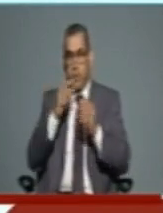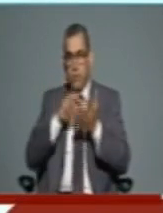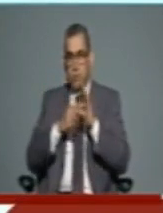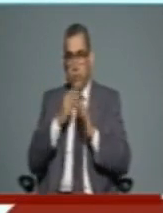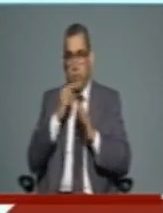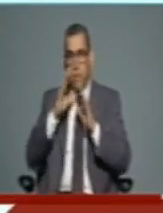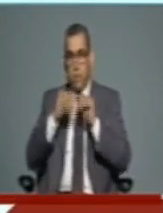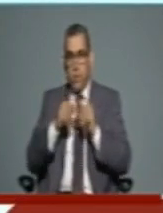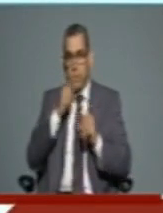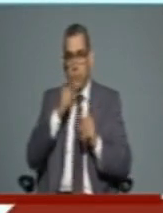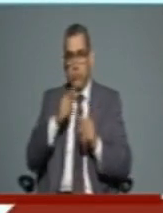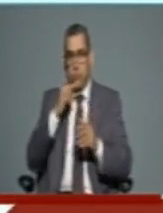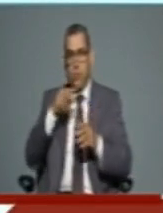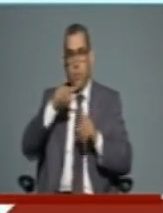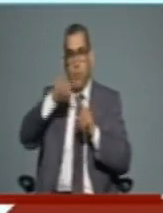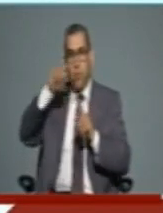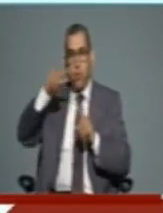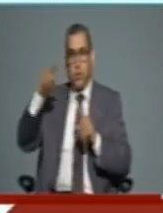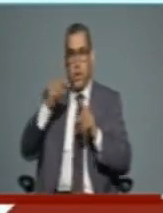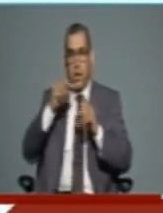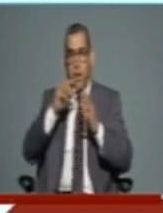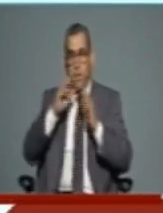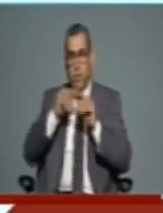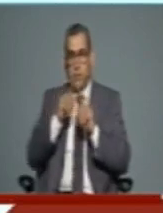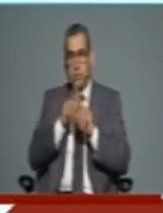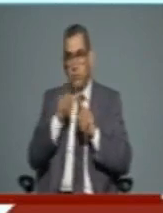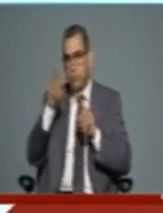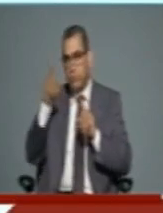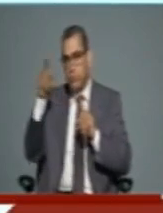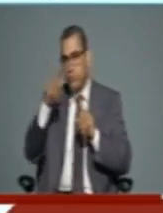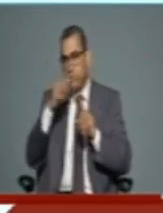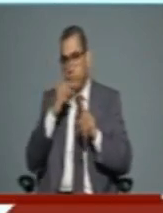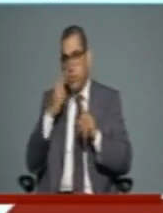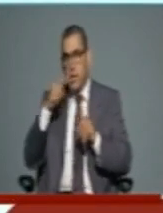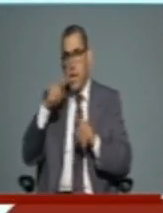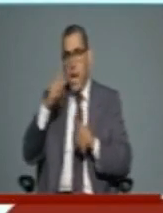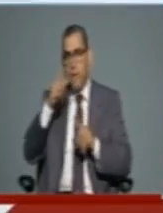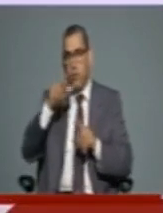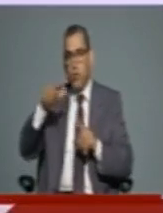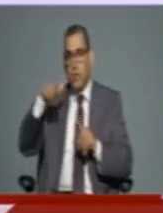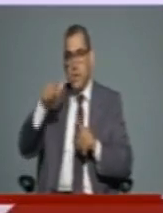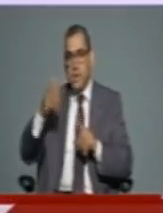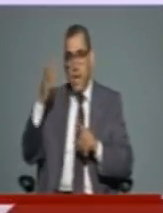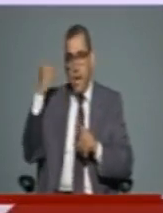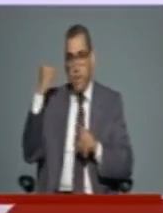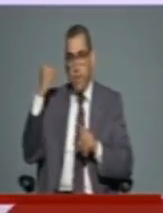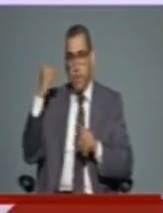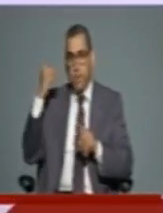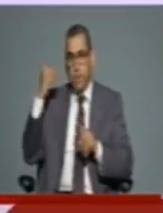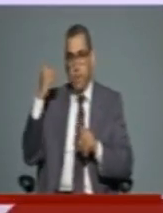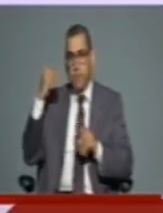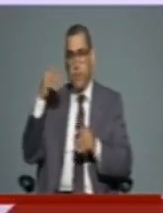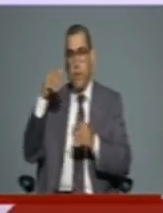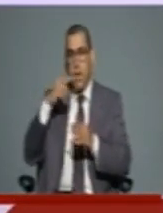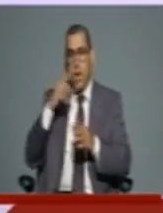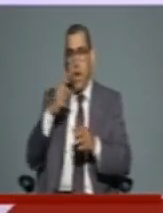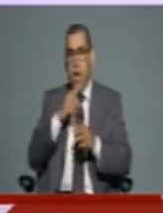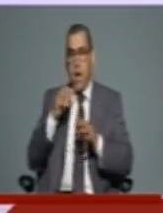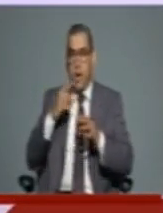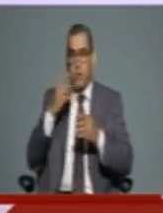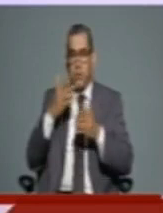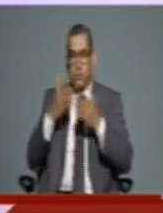قوي بالبورصات قبل كده، ولكن في الستينات وما حدث في التأميم وكل ده